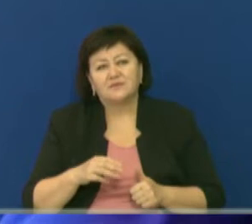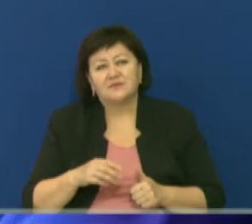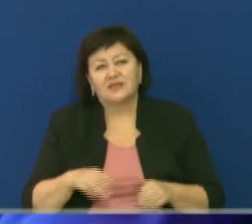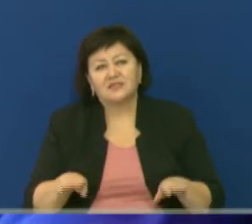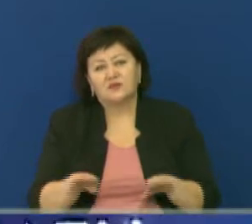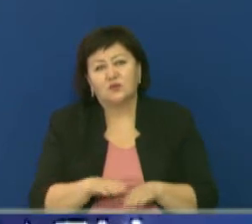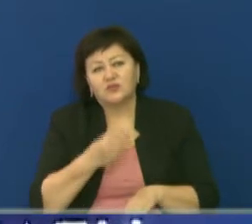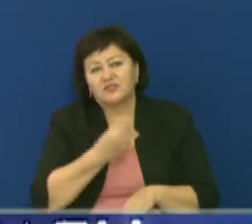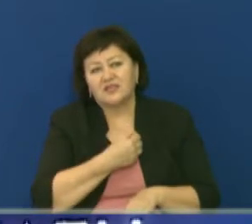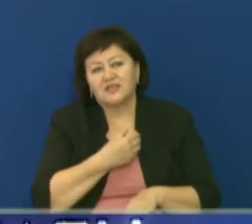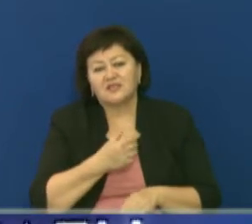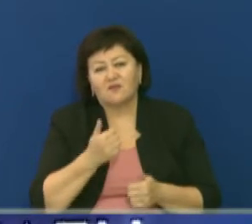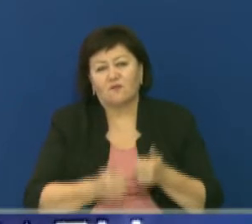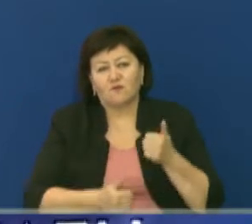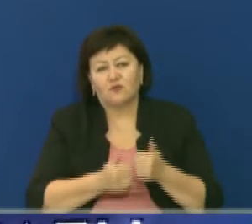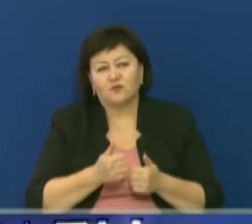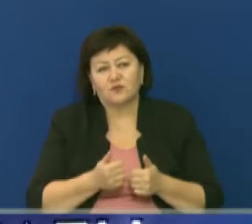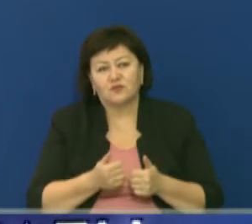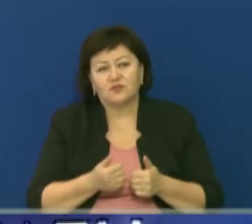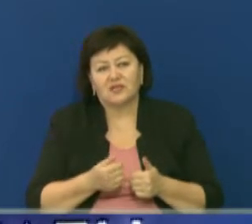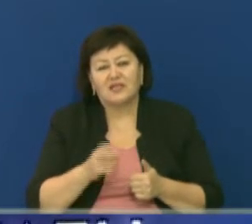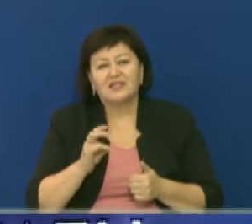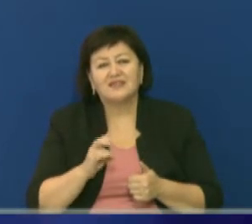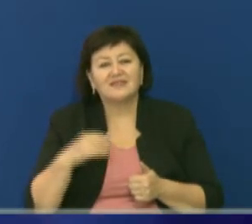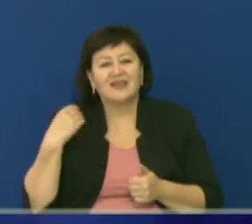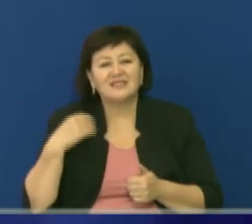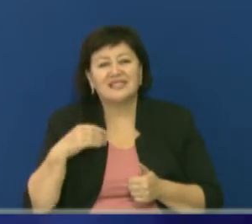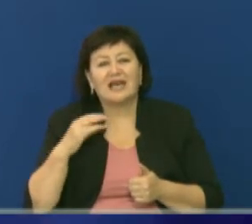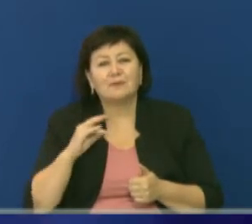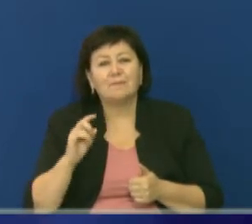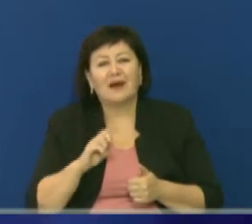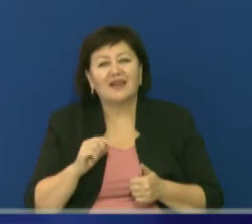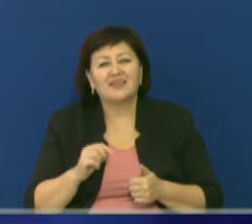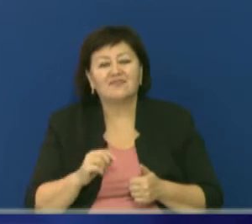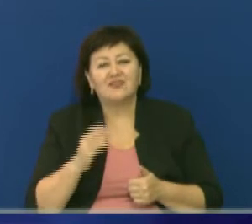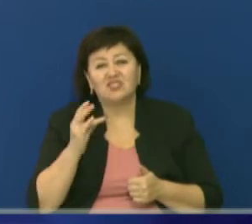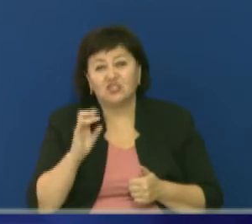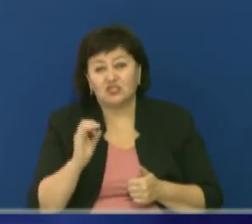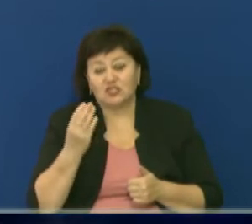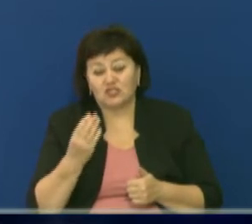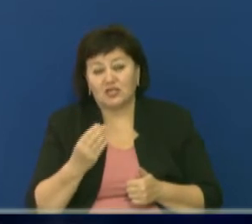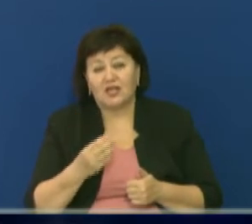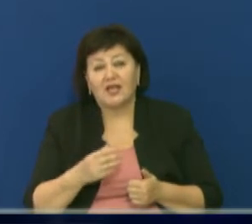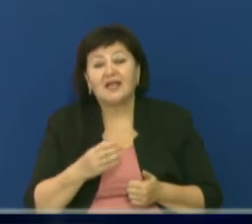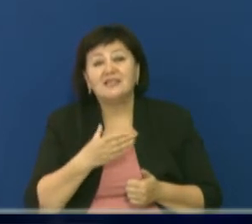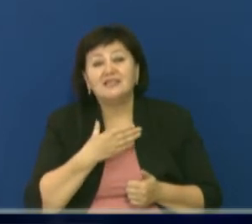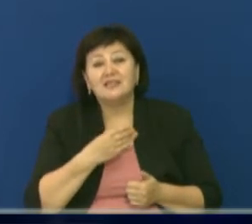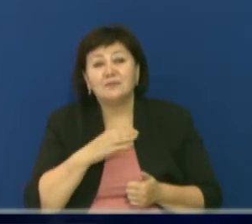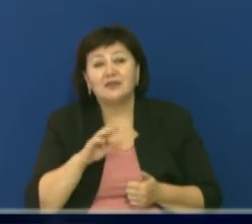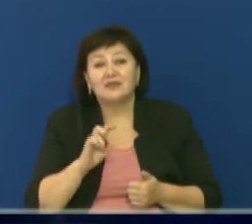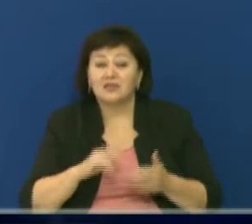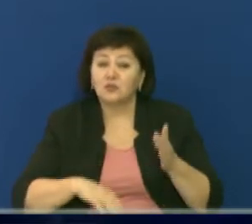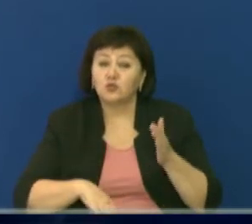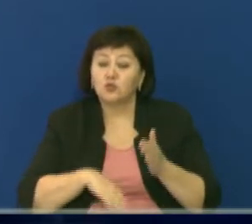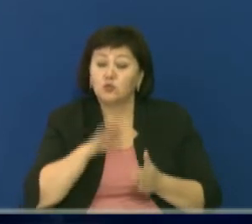стоит отметить, что в конкурсе, недавно объявленном «Назарбаев интеллектуальными школами», редакция газеты «Семей Таны» также признана